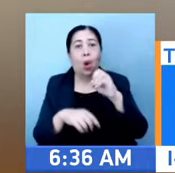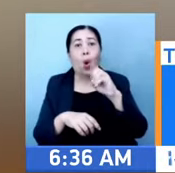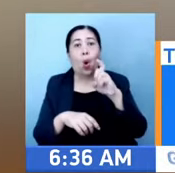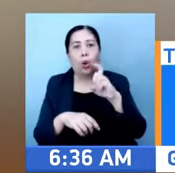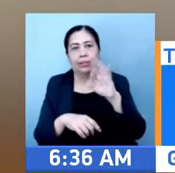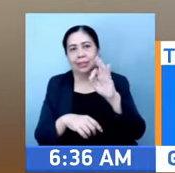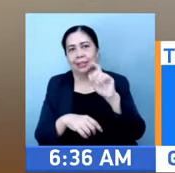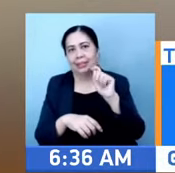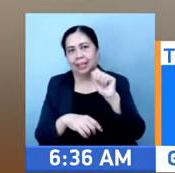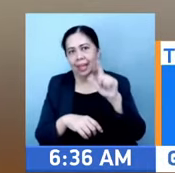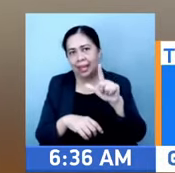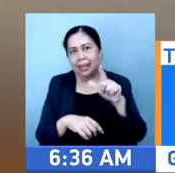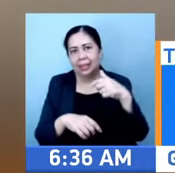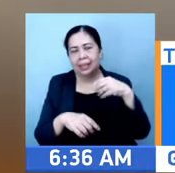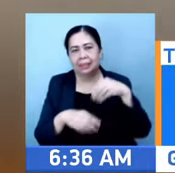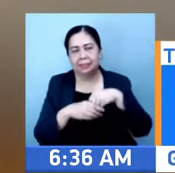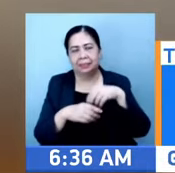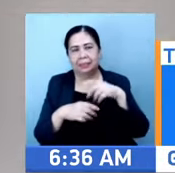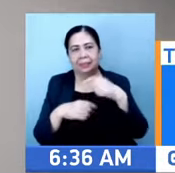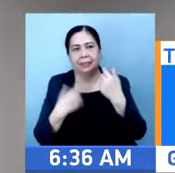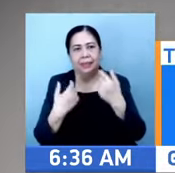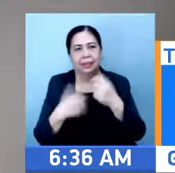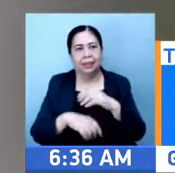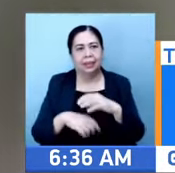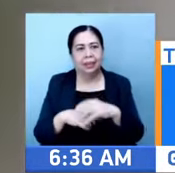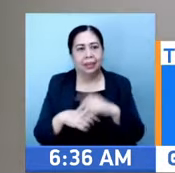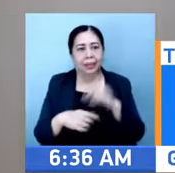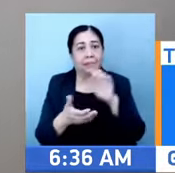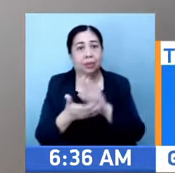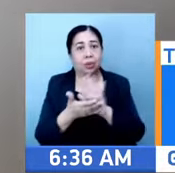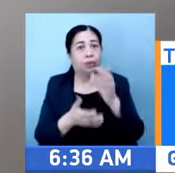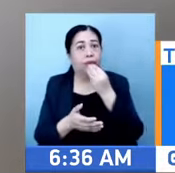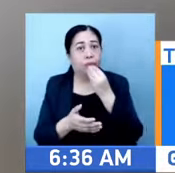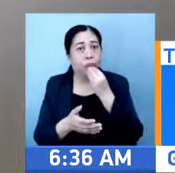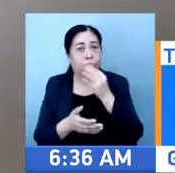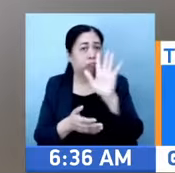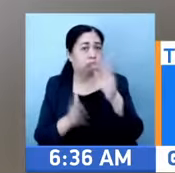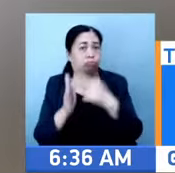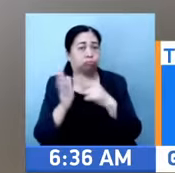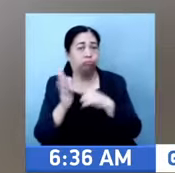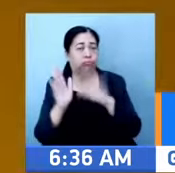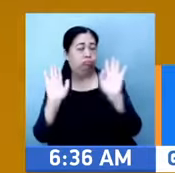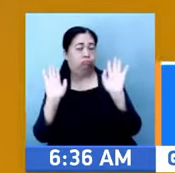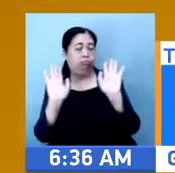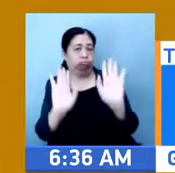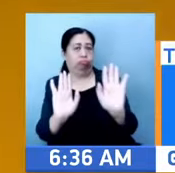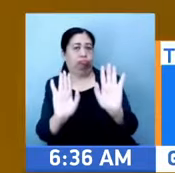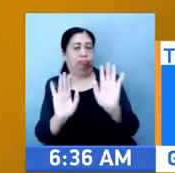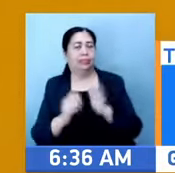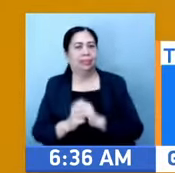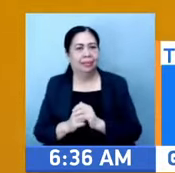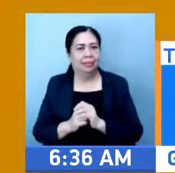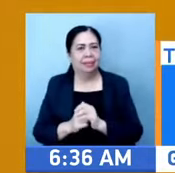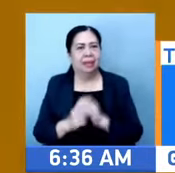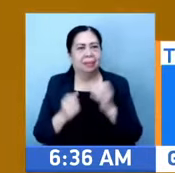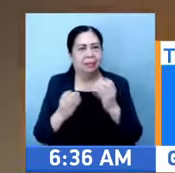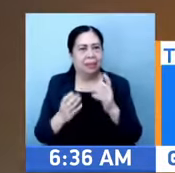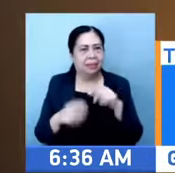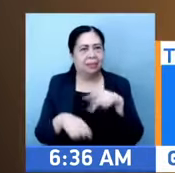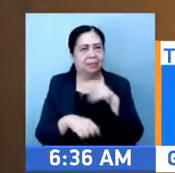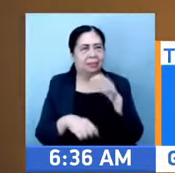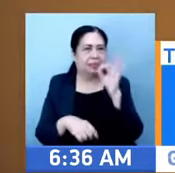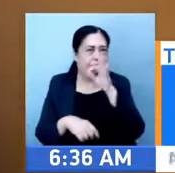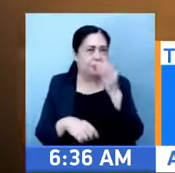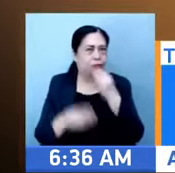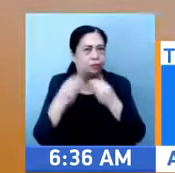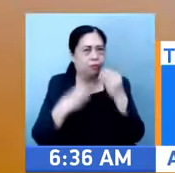ako, paniniwala ako, Chef, na your food, your rules. Yeah, diba? Of course. Yes, so, sir. Napakaganda nun. Dami na actually sa Filipino food, madami na tayong variations.